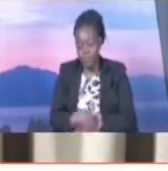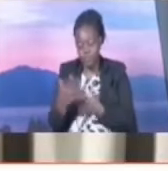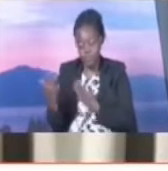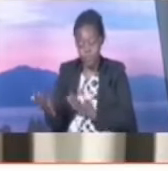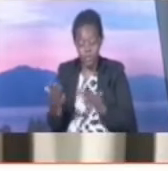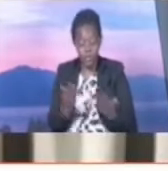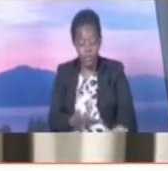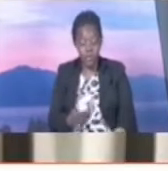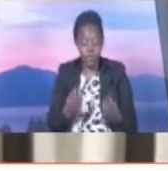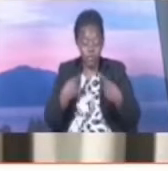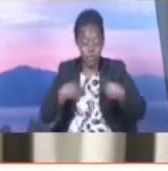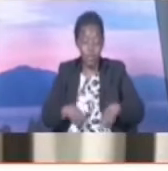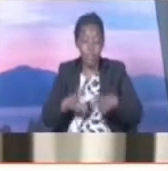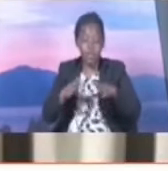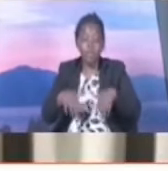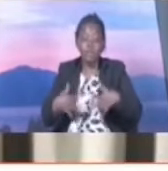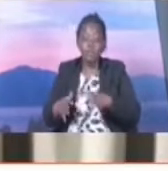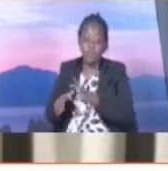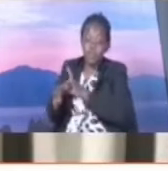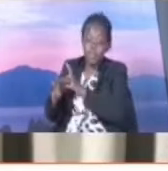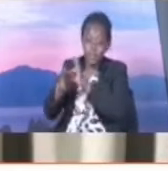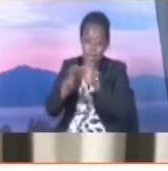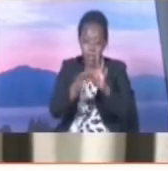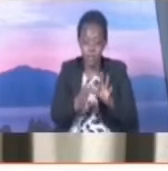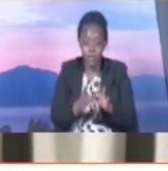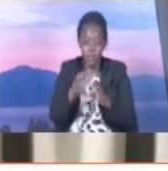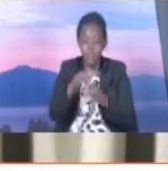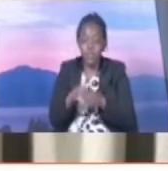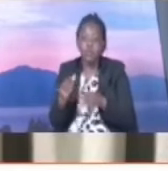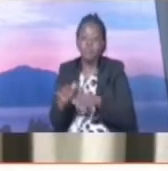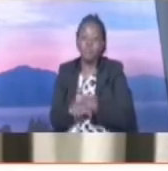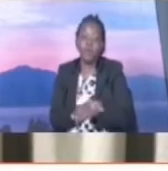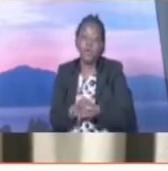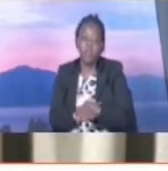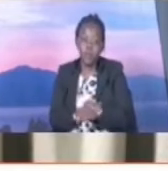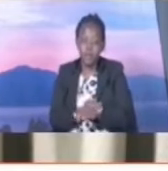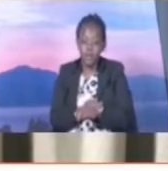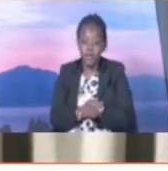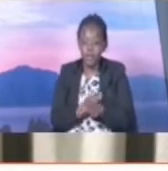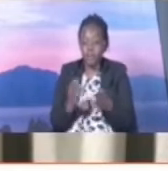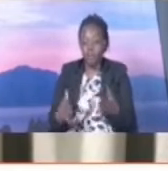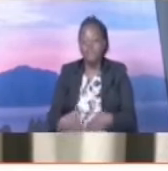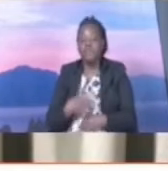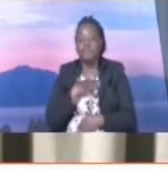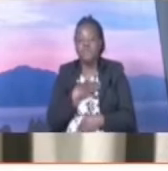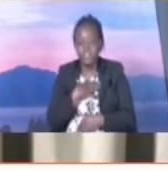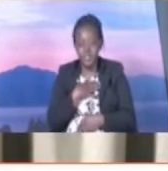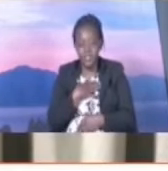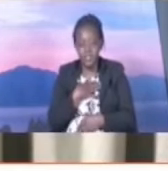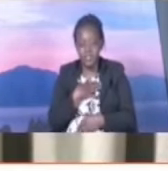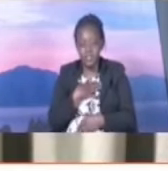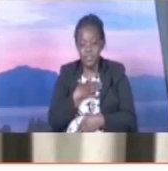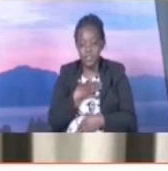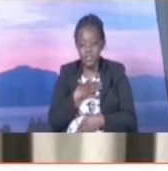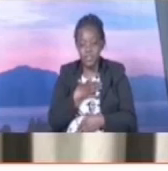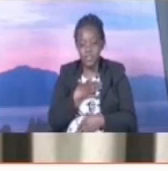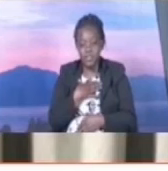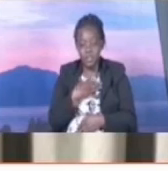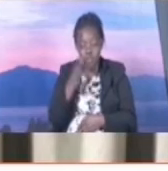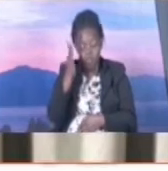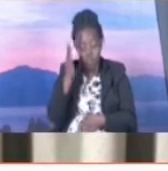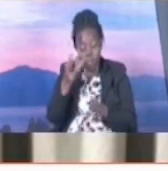ennyo okolagana ne Buganda okukiikanga embuga ne mumanya ensonga